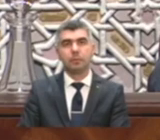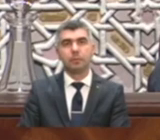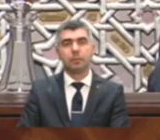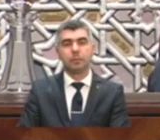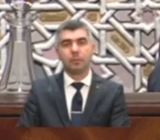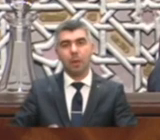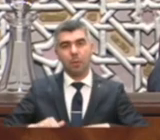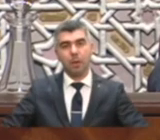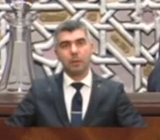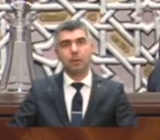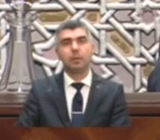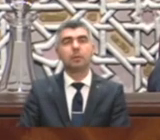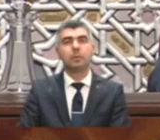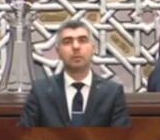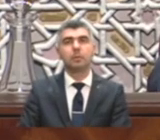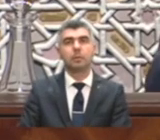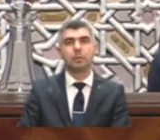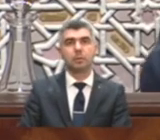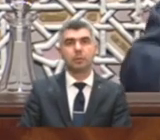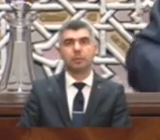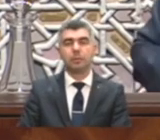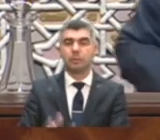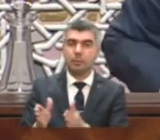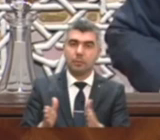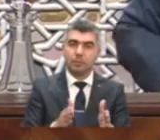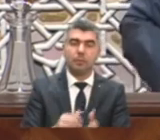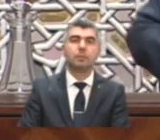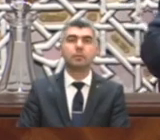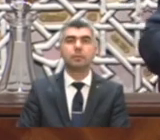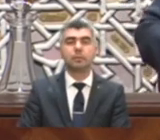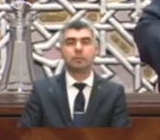السيد الوزير فما تبقى الوقت 9 ثواني. نمر